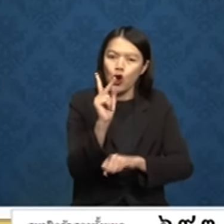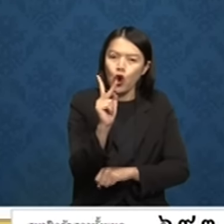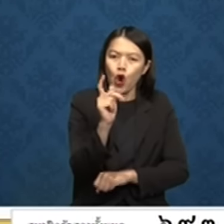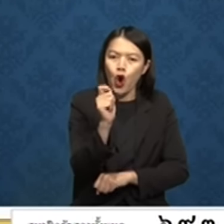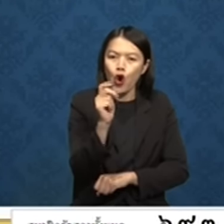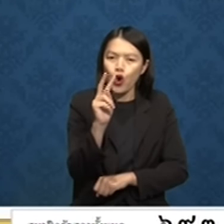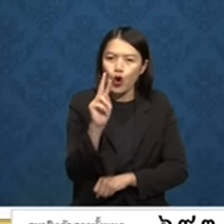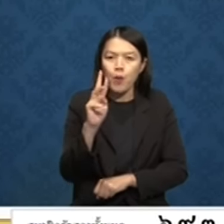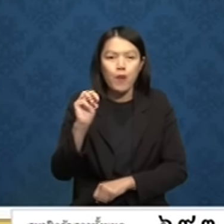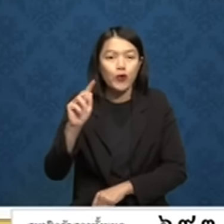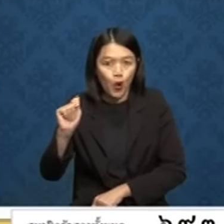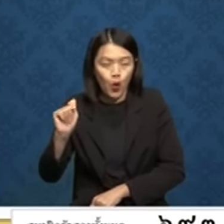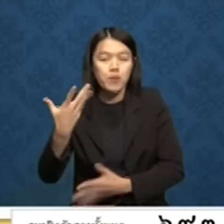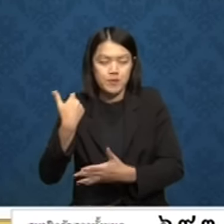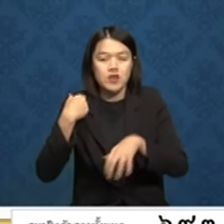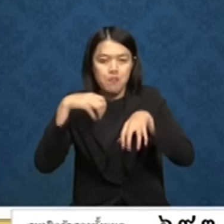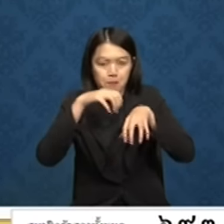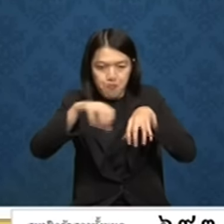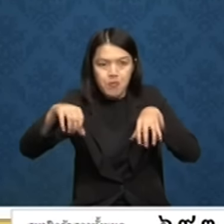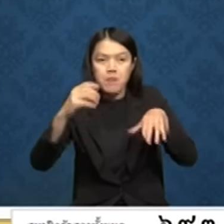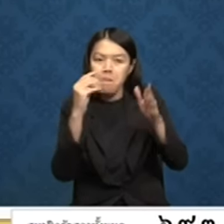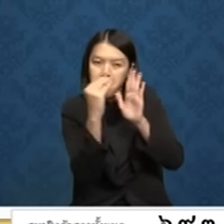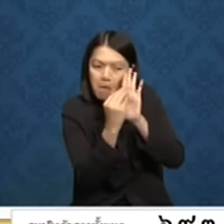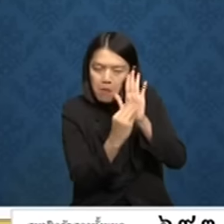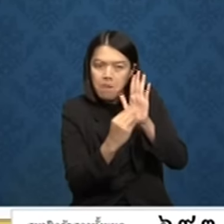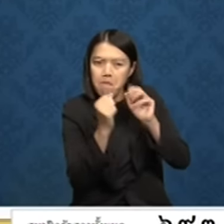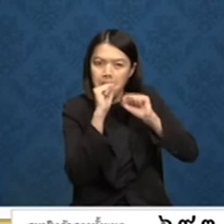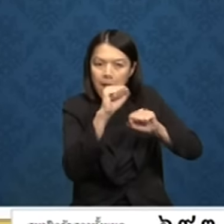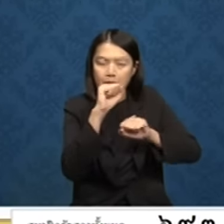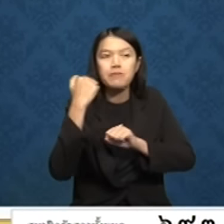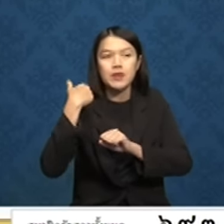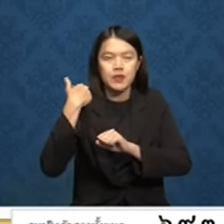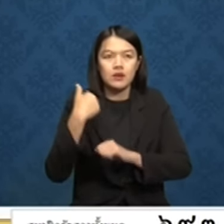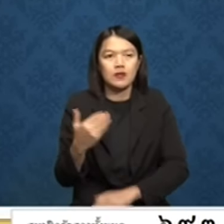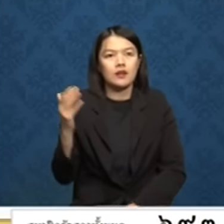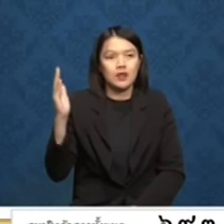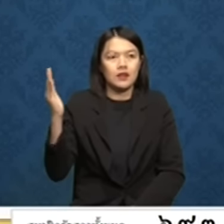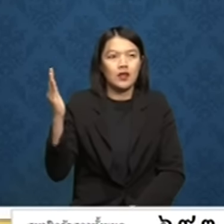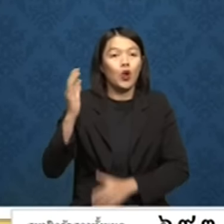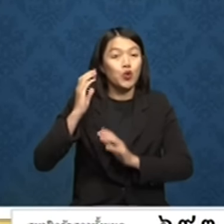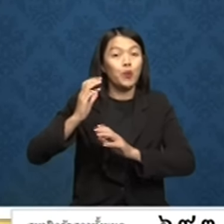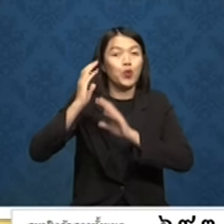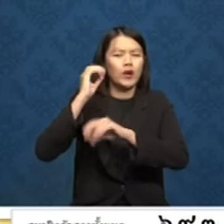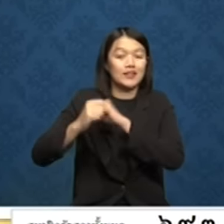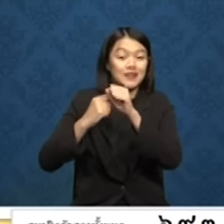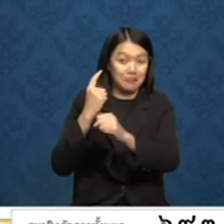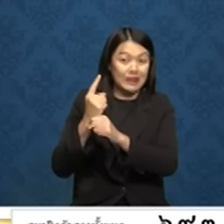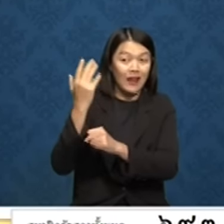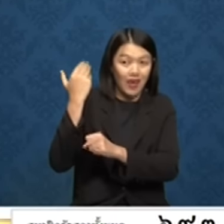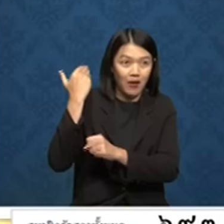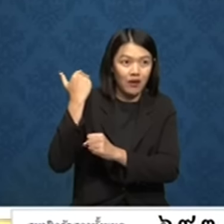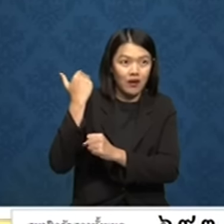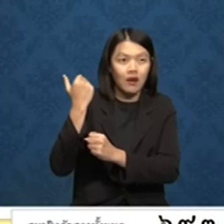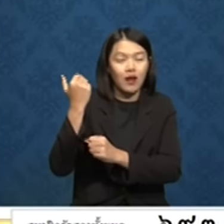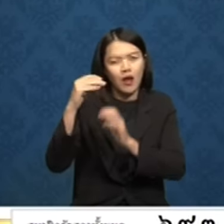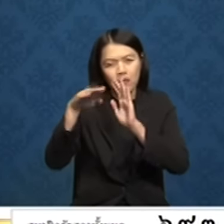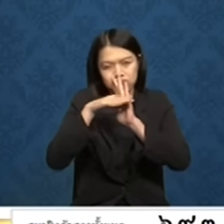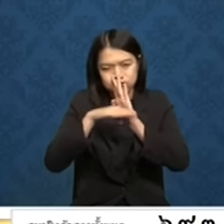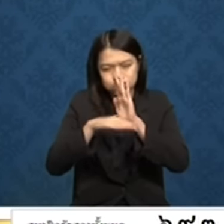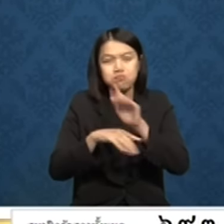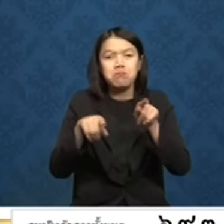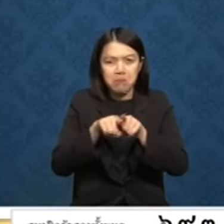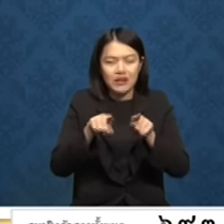านตามมานะครับ ขอสไลด์ถัดไปครับผมทบทวนอีกครั้งนึง1ปีที่แล้วก็มีการแถลงเหมือนกันครับ